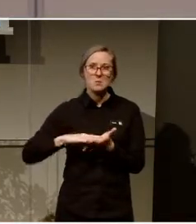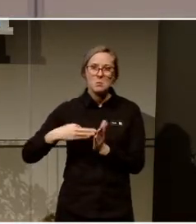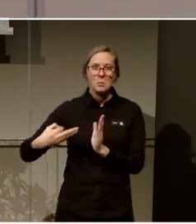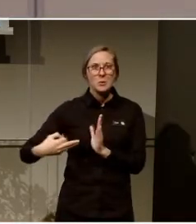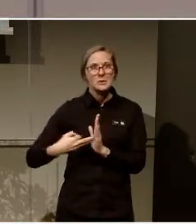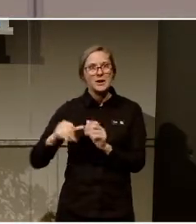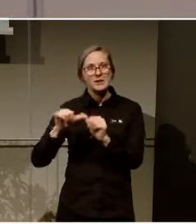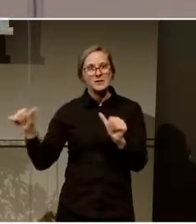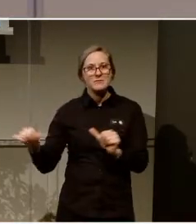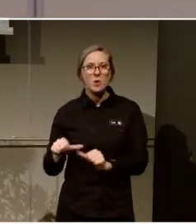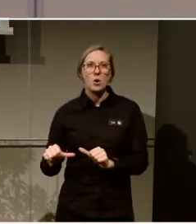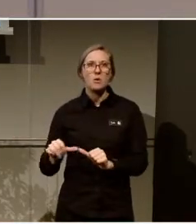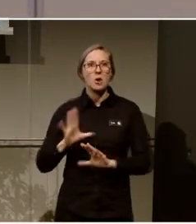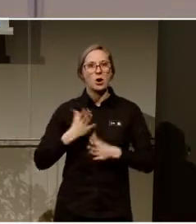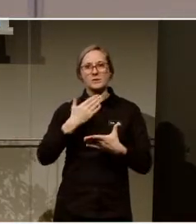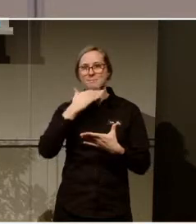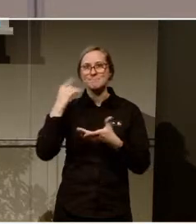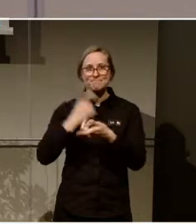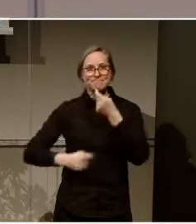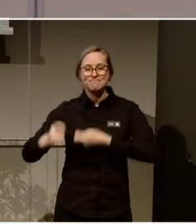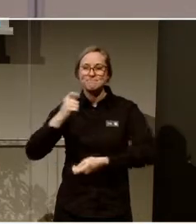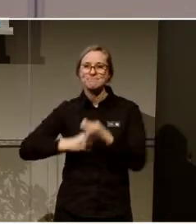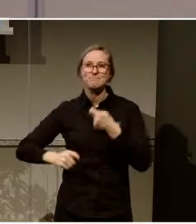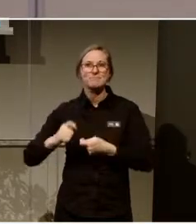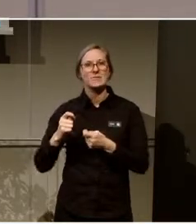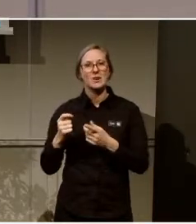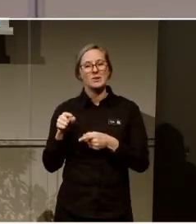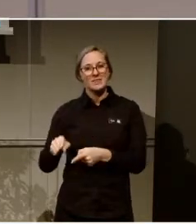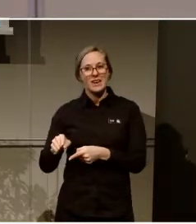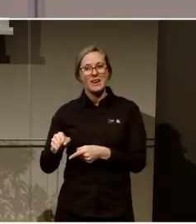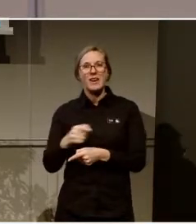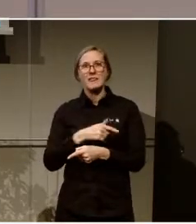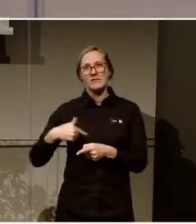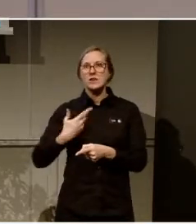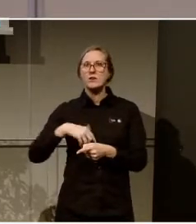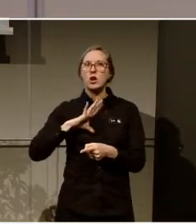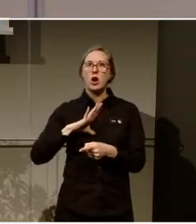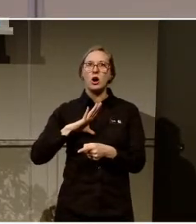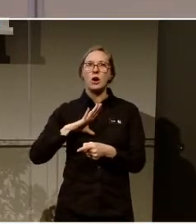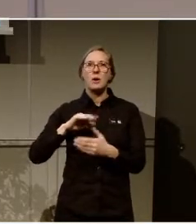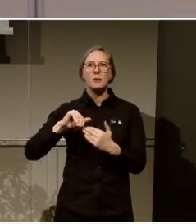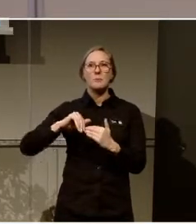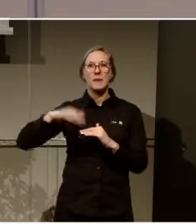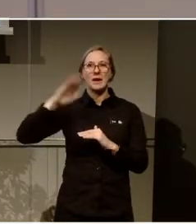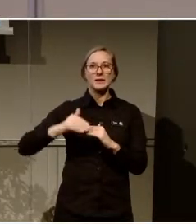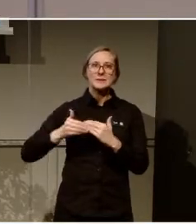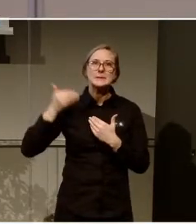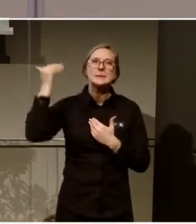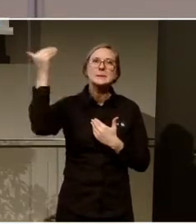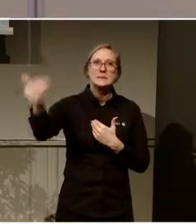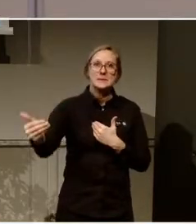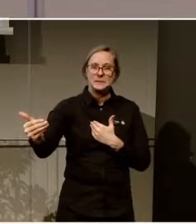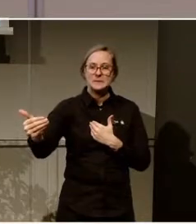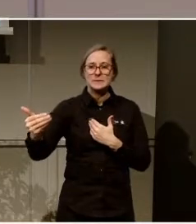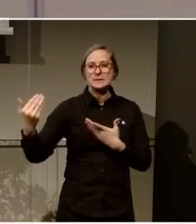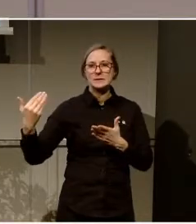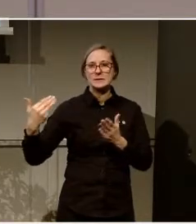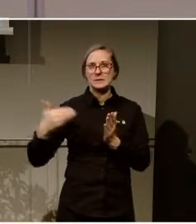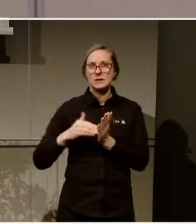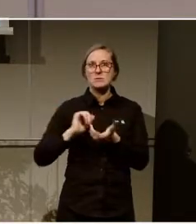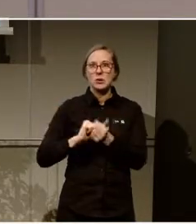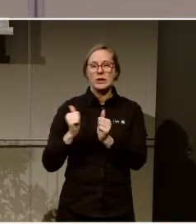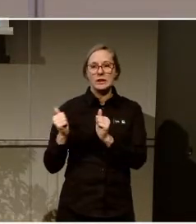projektform, underfinansierade. Så här efterfrågar vi en långsiktighet från politiken. Att det